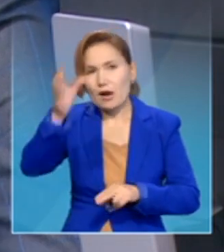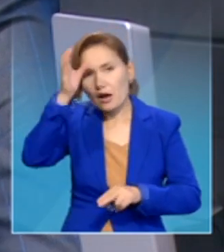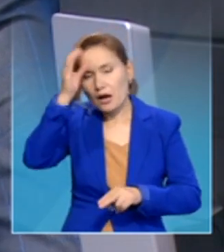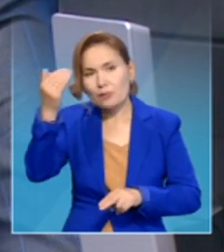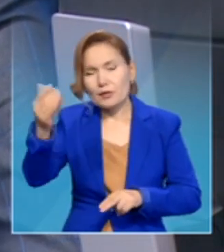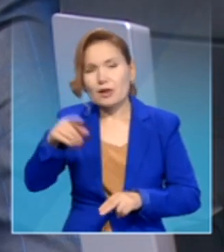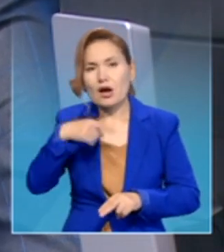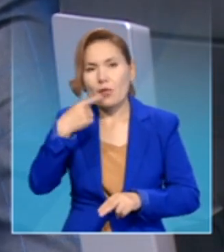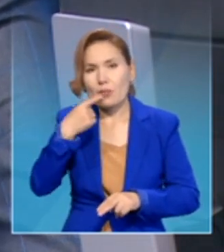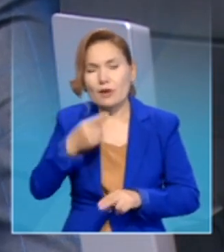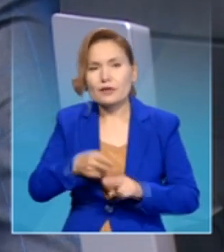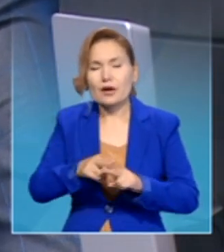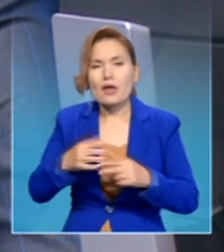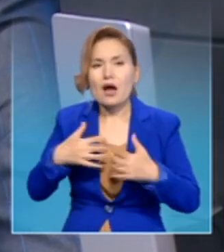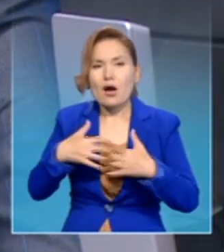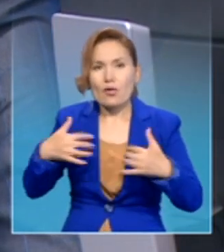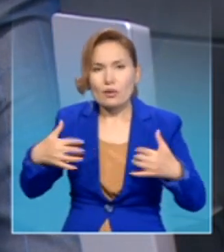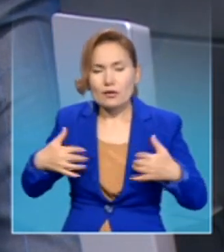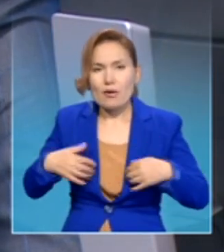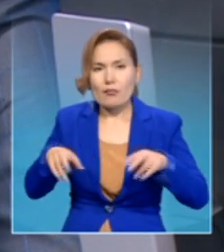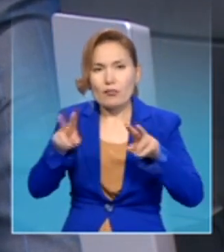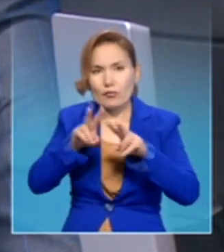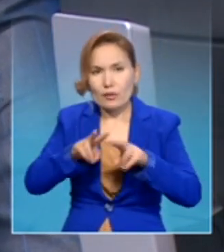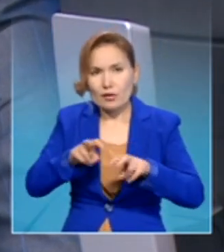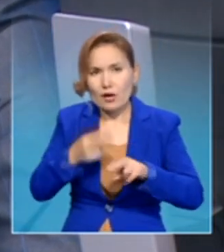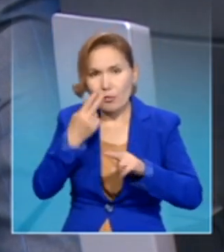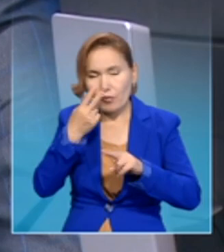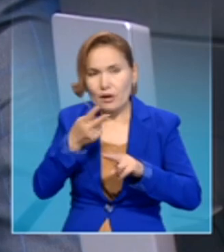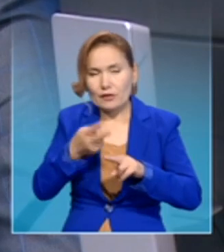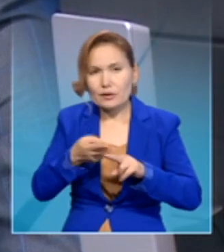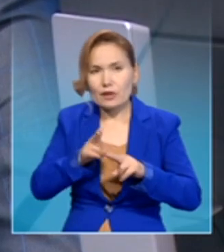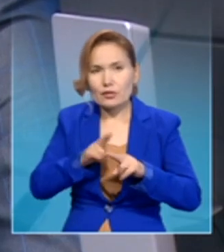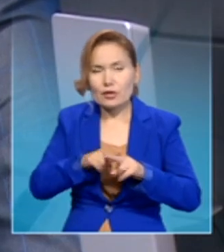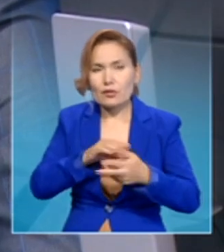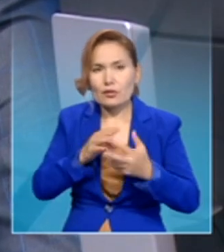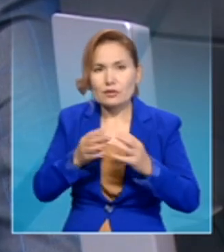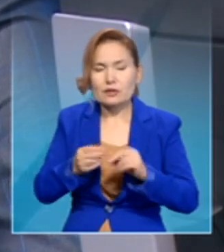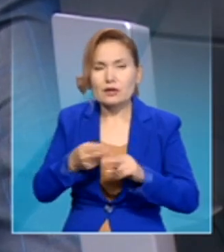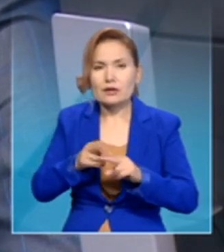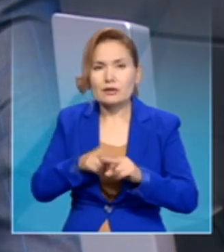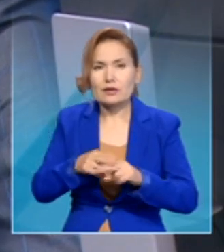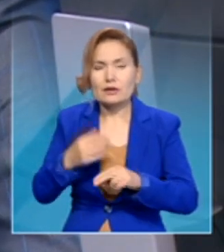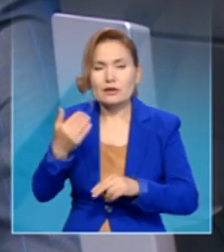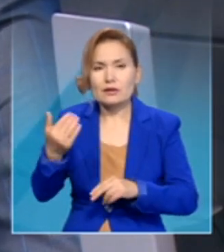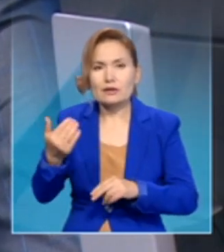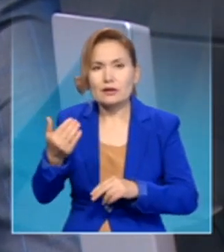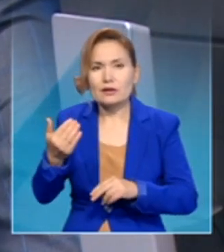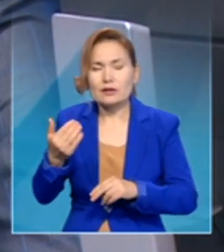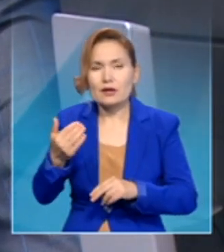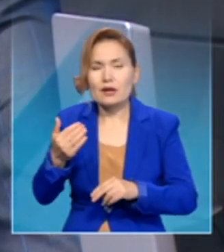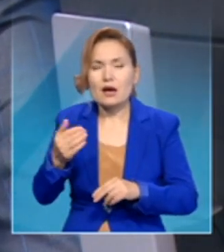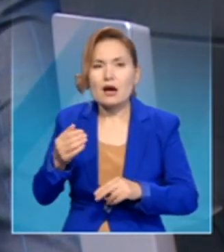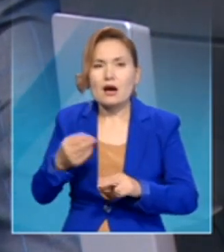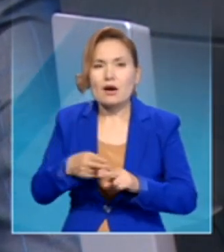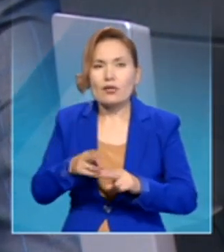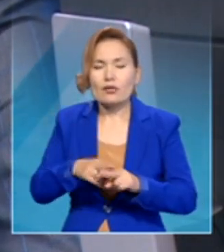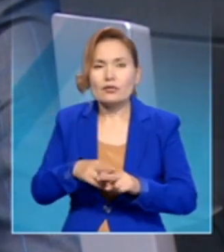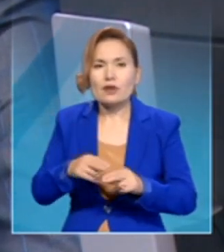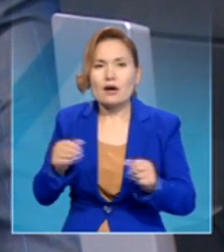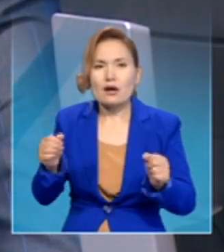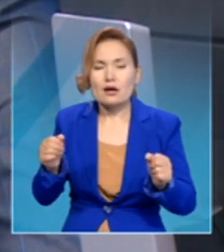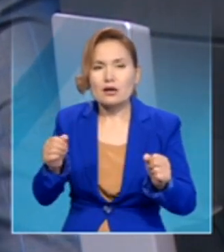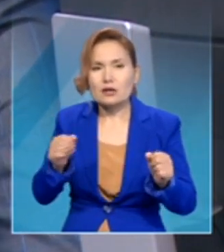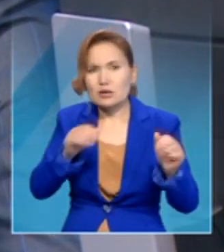айтуынша табылған итбалықтардың ыдырау сатысына қараған кезде олар қыстың күні